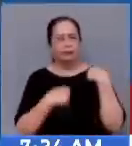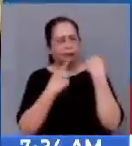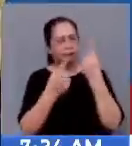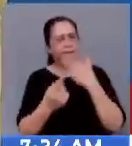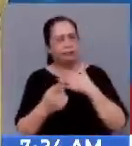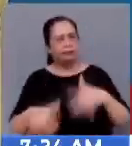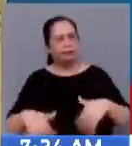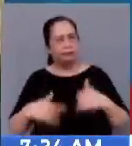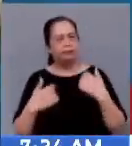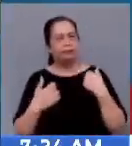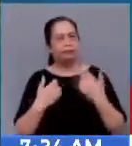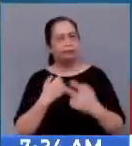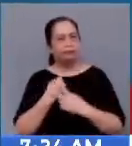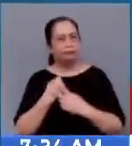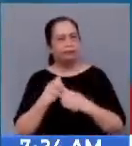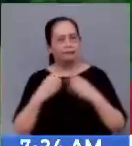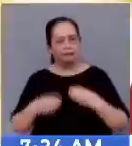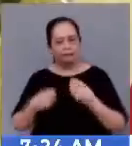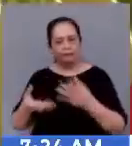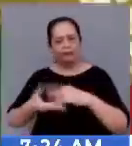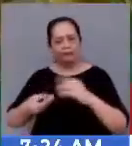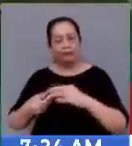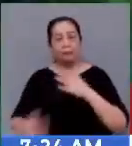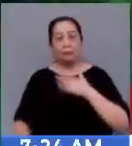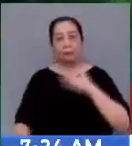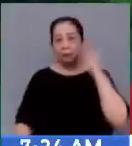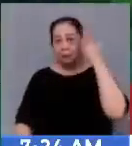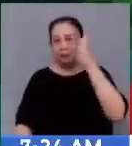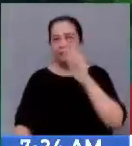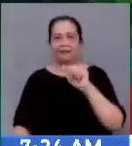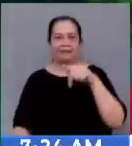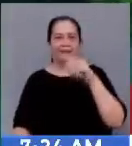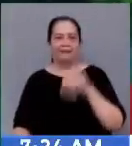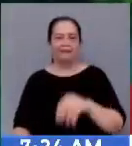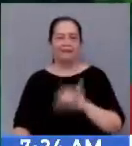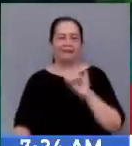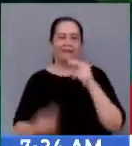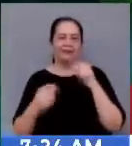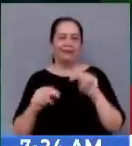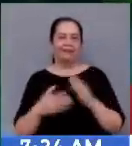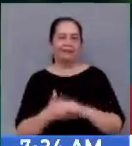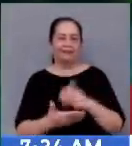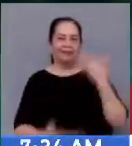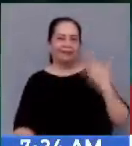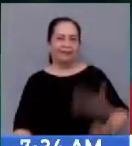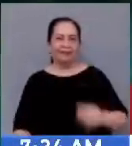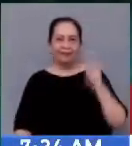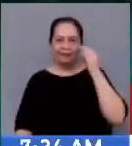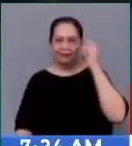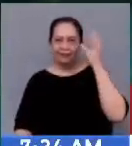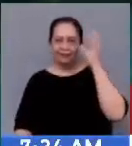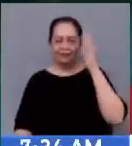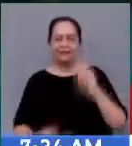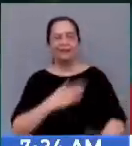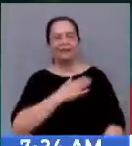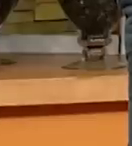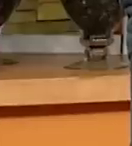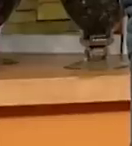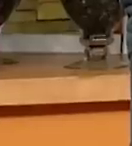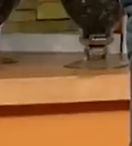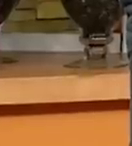na maikikwento ko ito sa mga magiging apo ko. Yan ang unang balita. Nelson Canlas, buong puso para sa